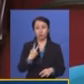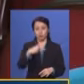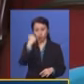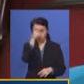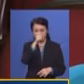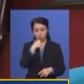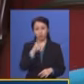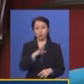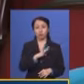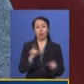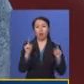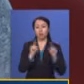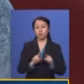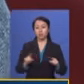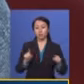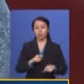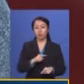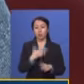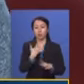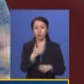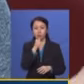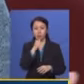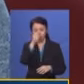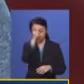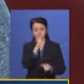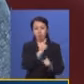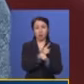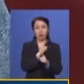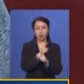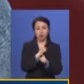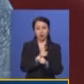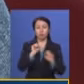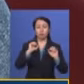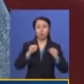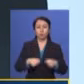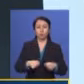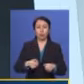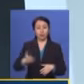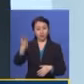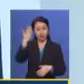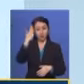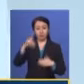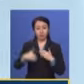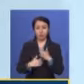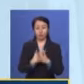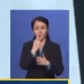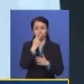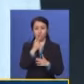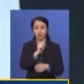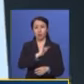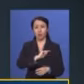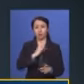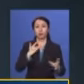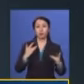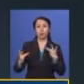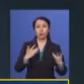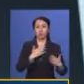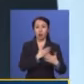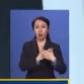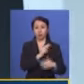2020 год выдался особенным. Почти 5 месяцев ограничительных мер позволили раскрыть таланты с новой стороны. Сотрудники театра